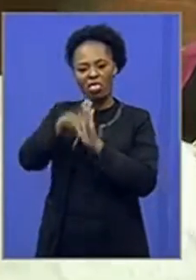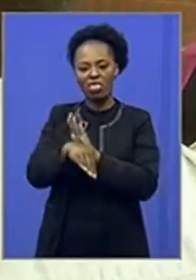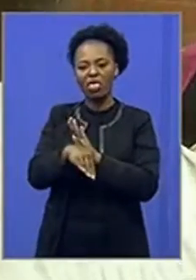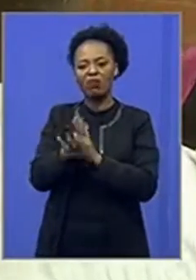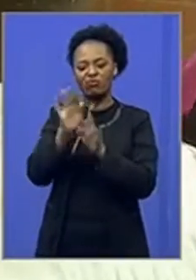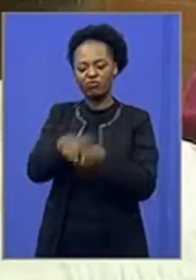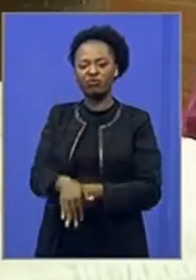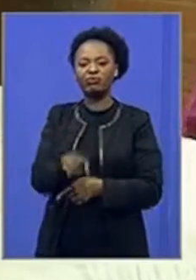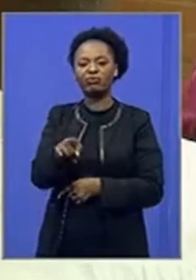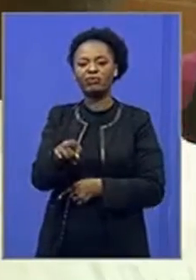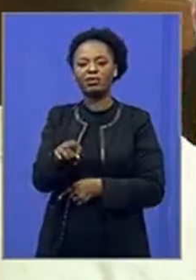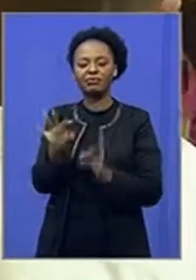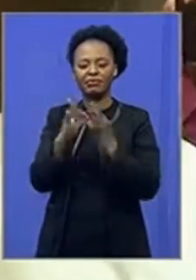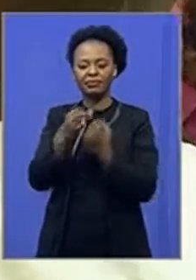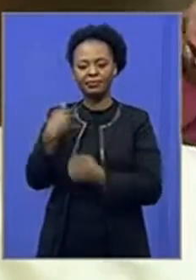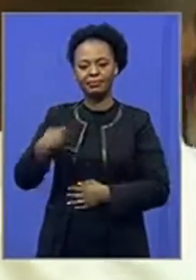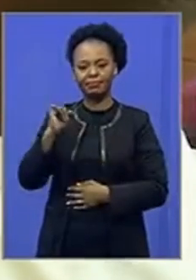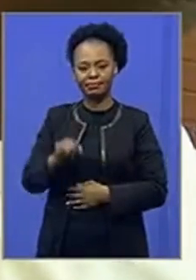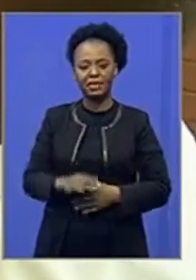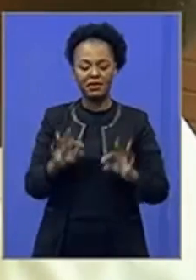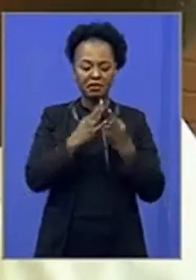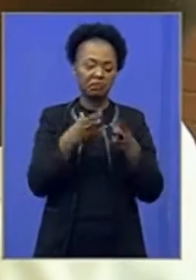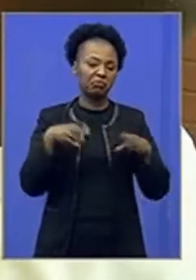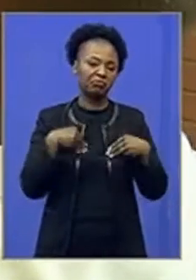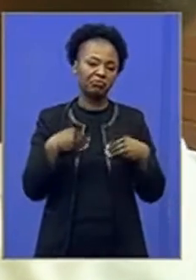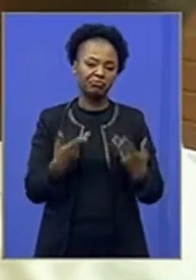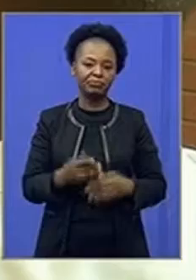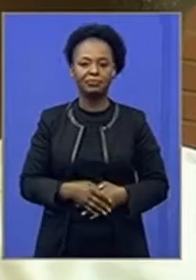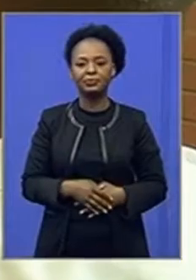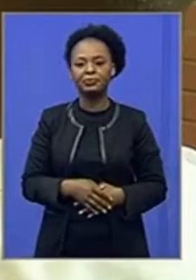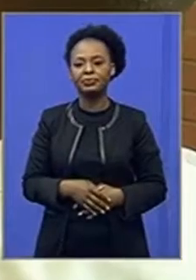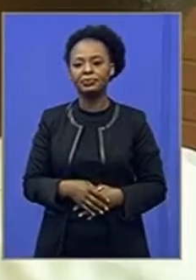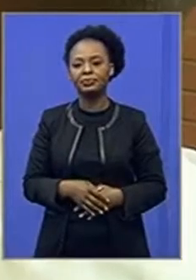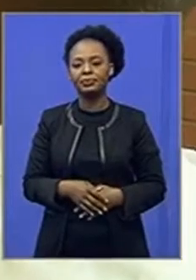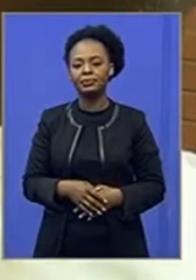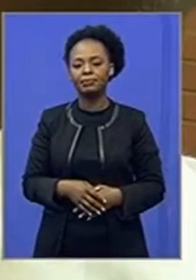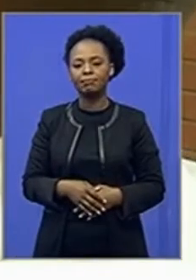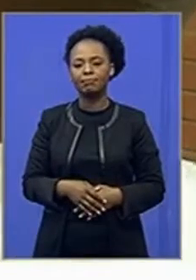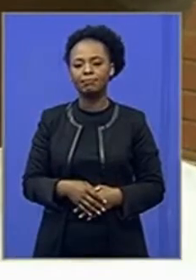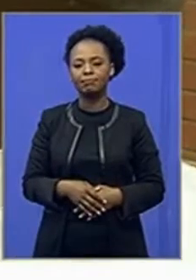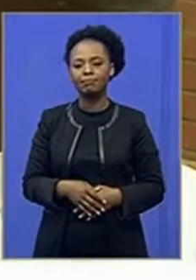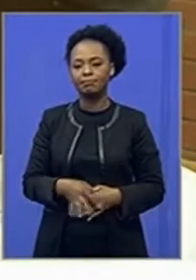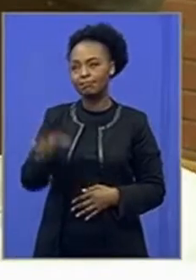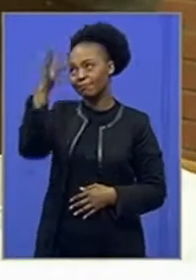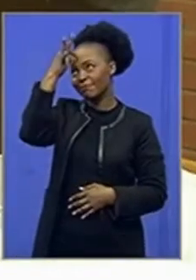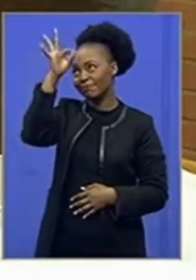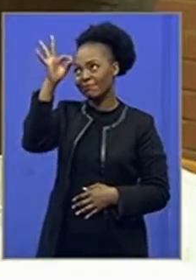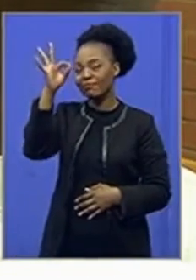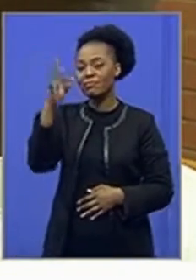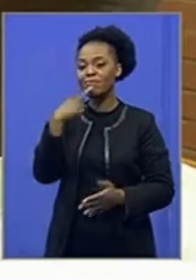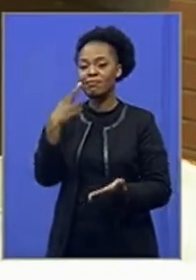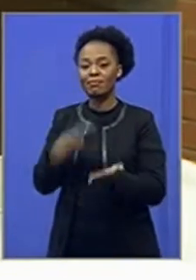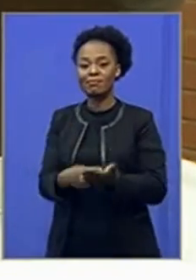Re sa lefo ba lelapa ba amogetse katlholo eno. Sepheo sa state sa